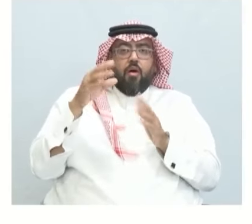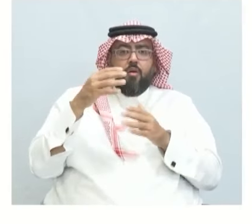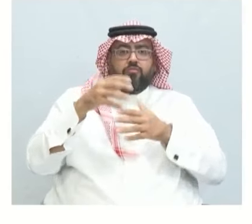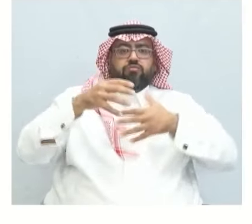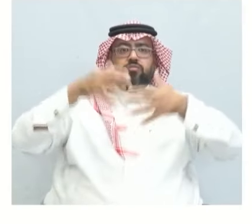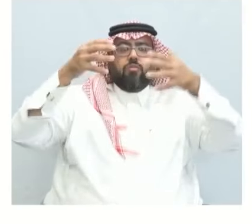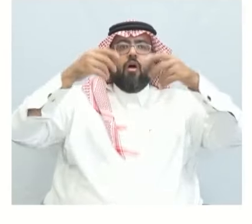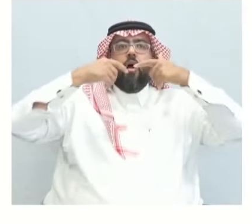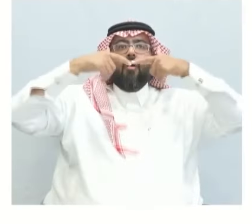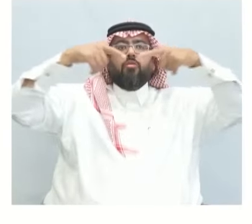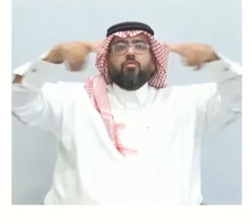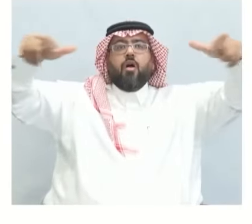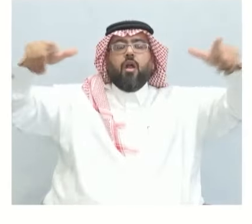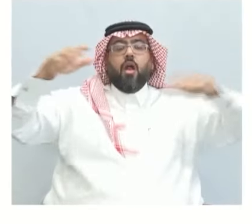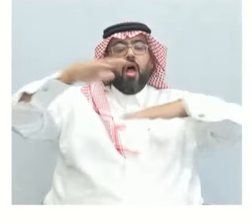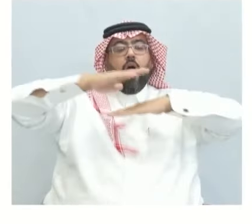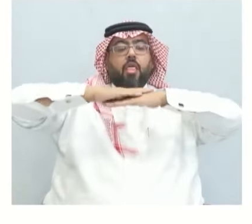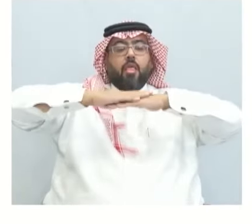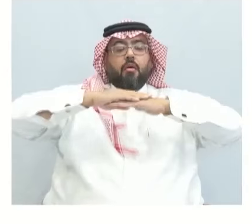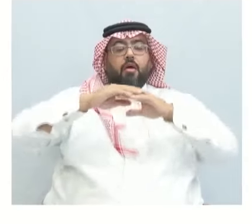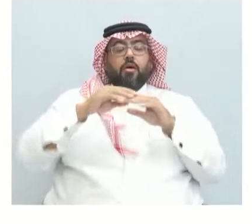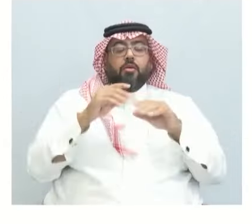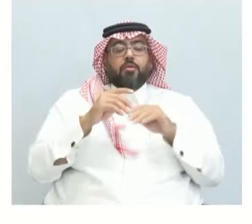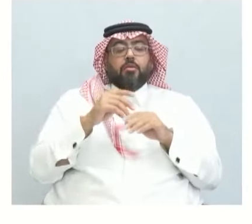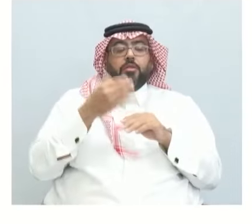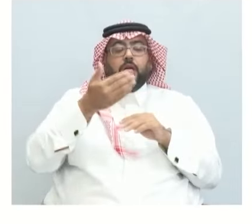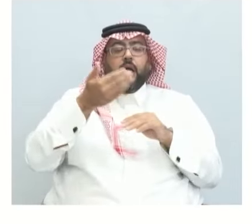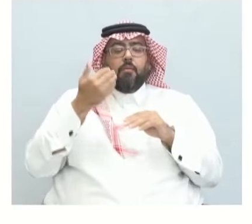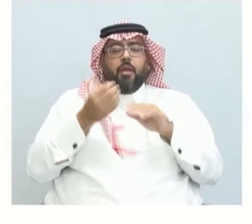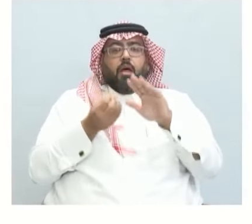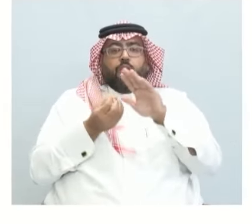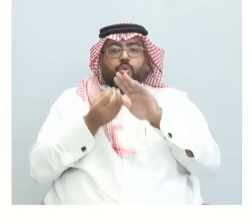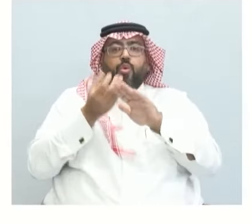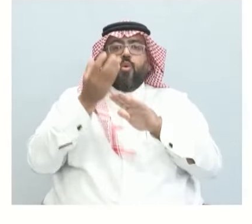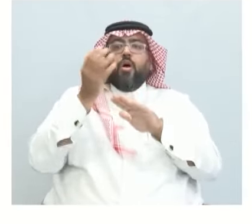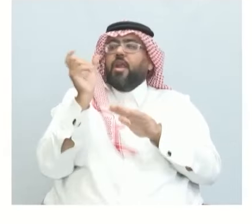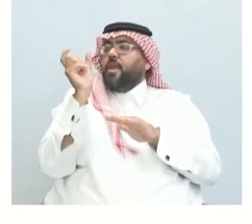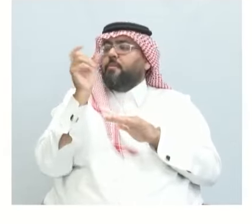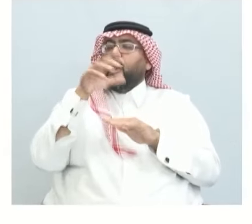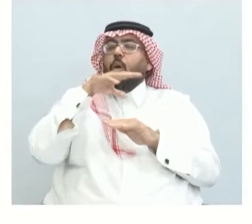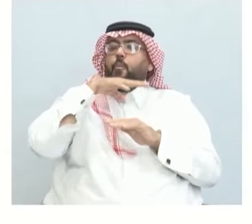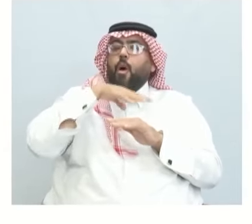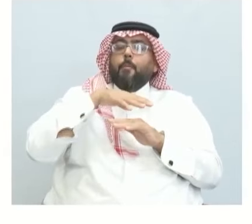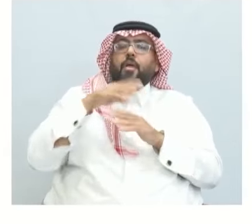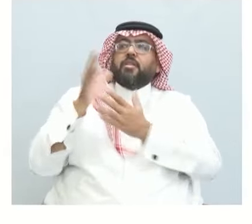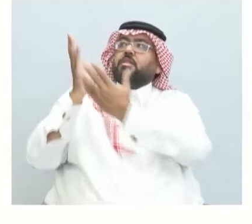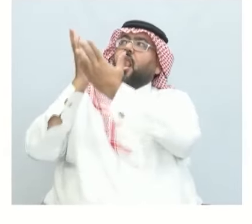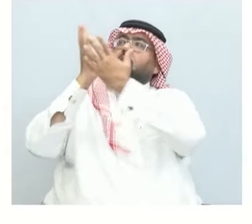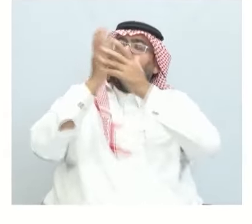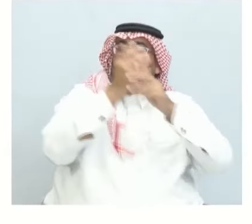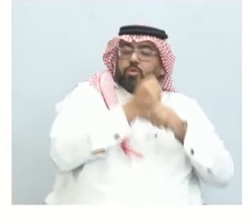ووصلت اخباره وذلك في الحقبه الزمنيه التي سبقت بعثه نبينا محمد صلى الله عليه وسلم